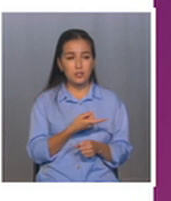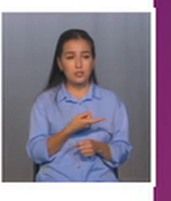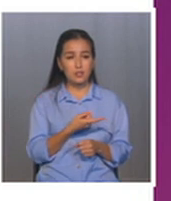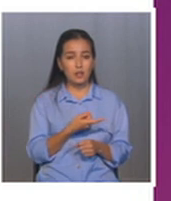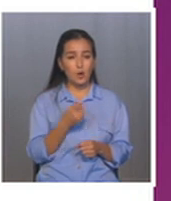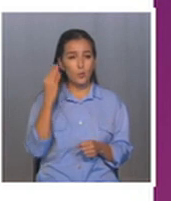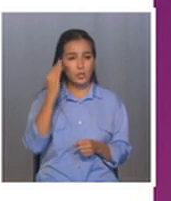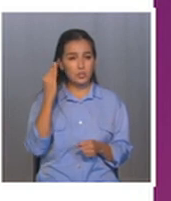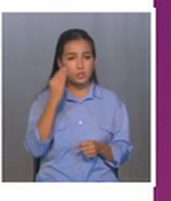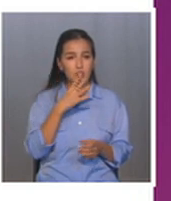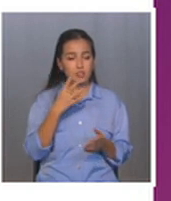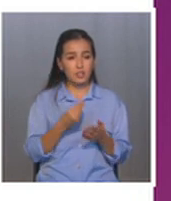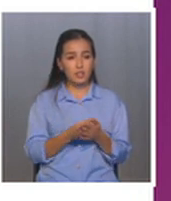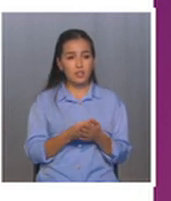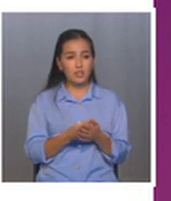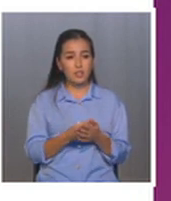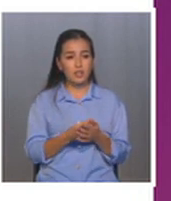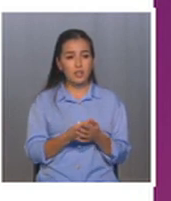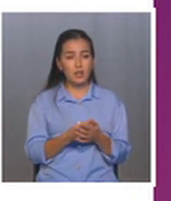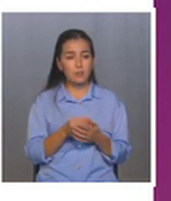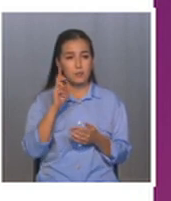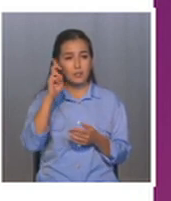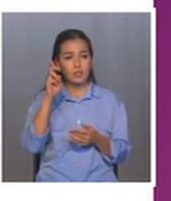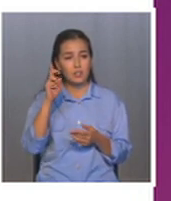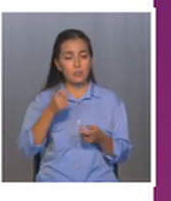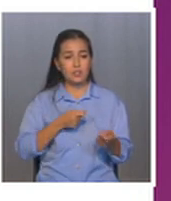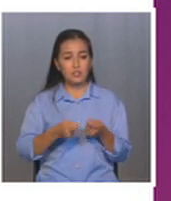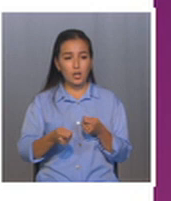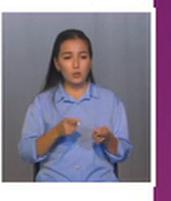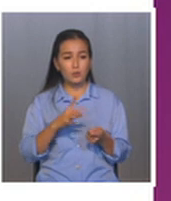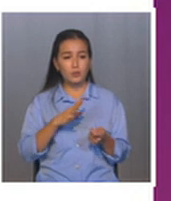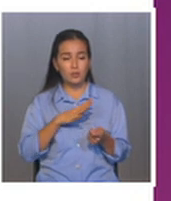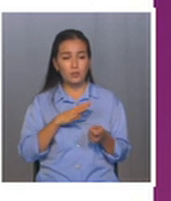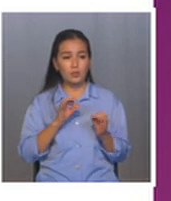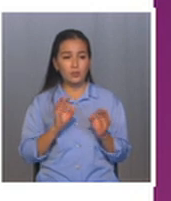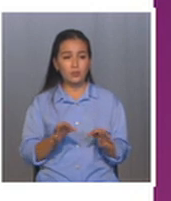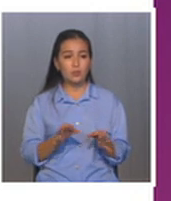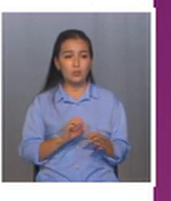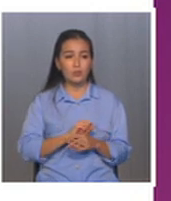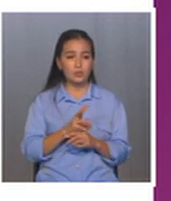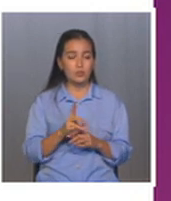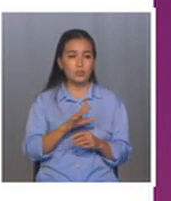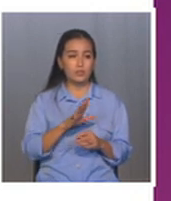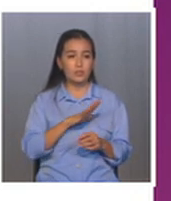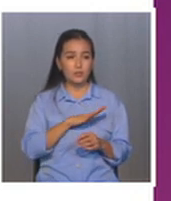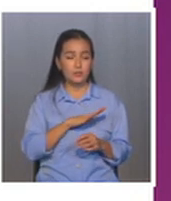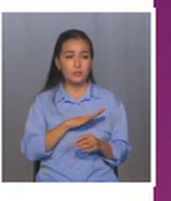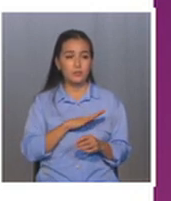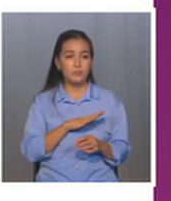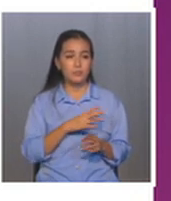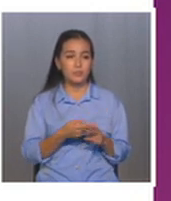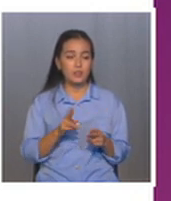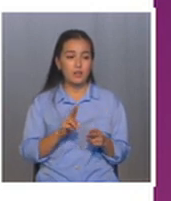ойшылдар мемлекетті басқаруды, оны қалай дұрыс жүзеге асыру жолдарын қарастыратын болса,